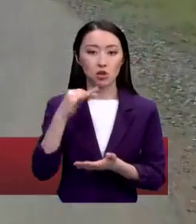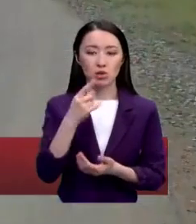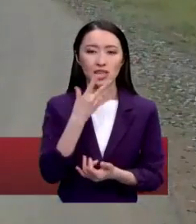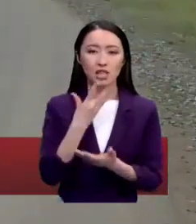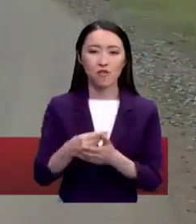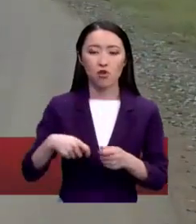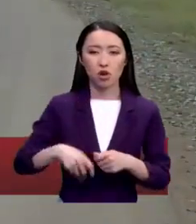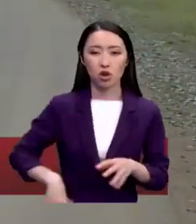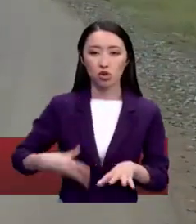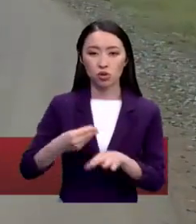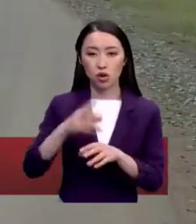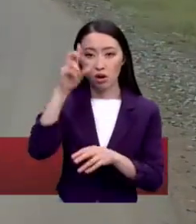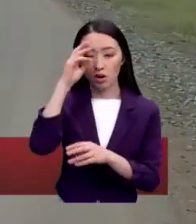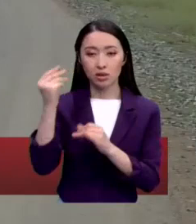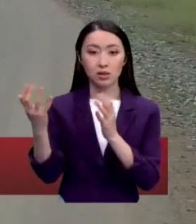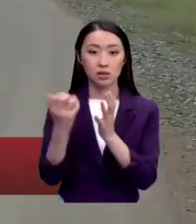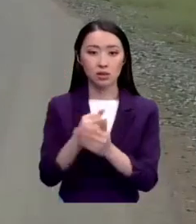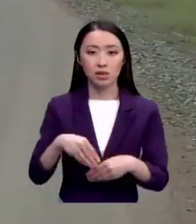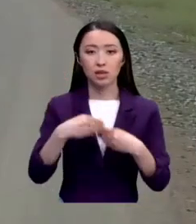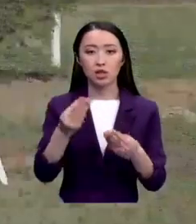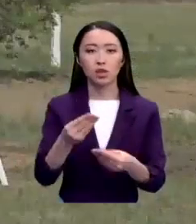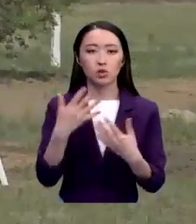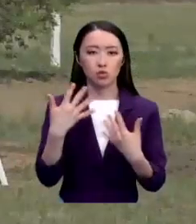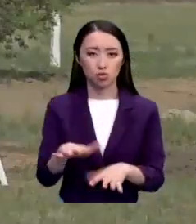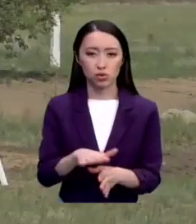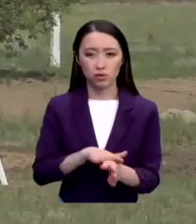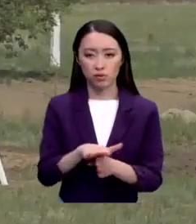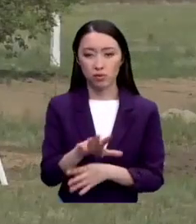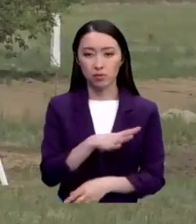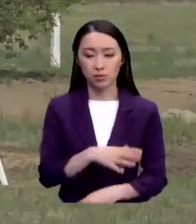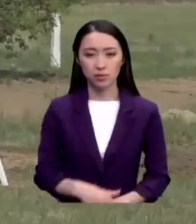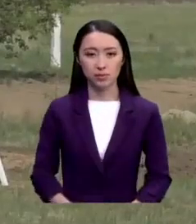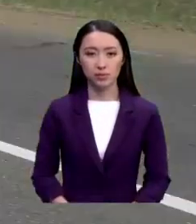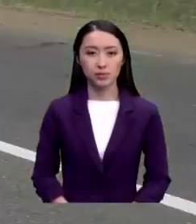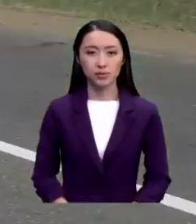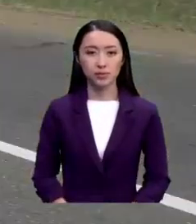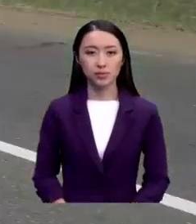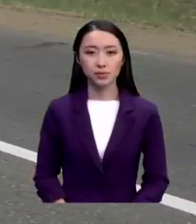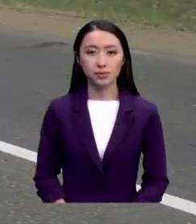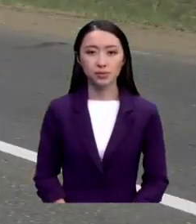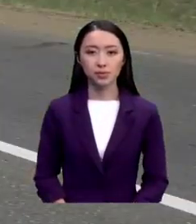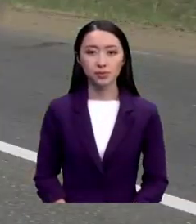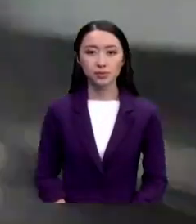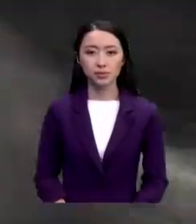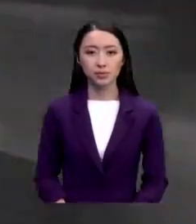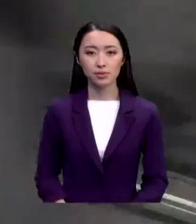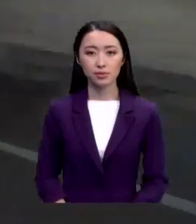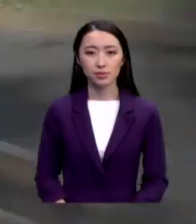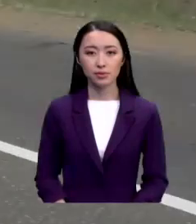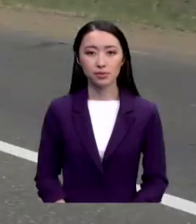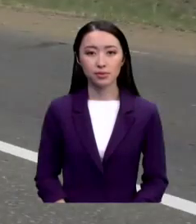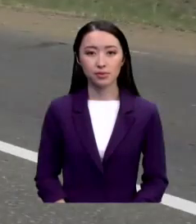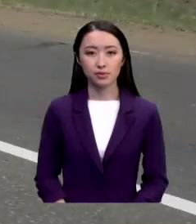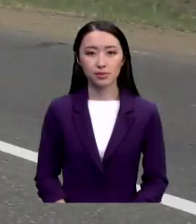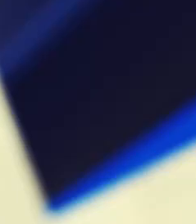свой счет. Бюджетные деньги ему уже полностью выплатили. Галина Трощева, Кайрат Алпызбаев, телеканал «Атамекен Бизнес», Павлодар.